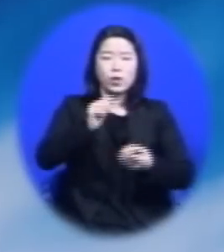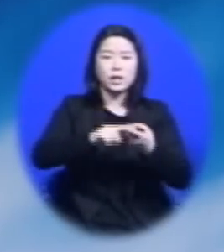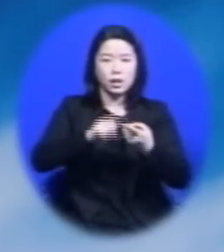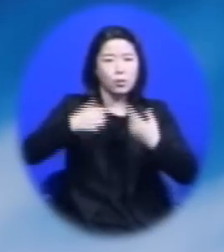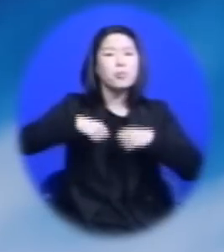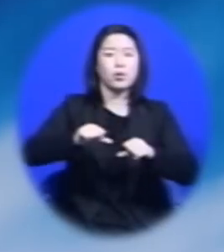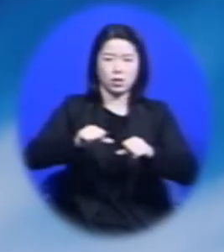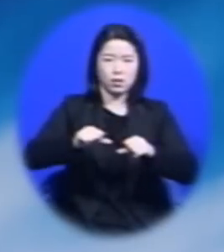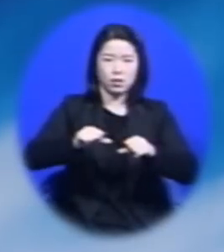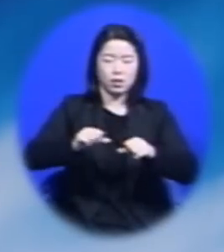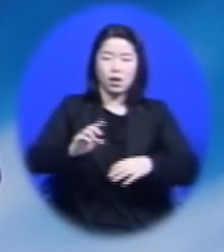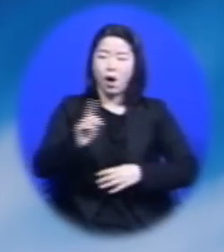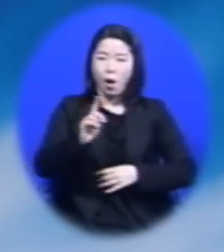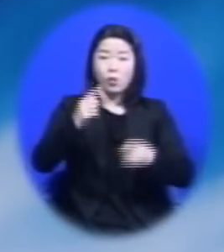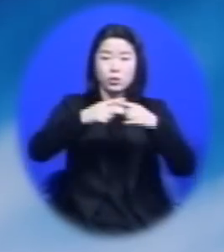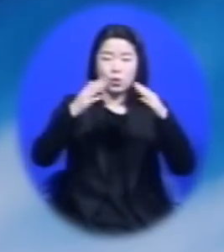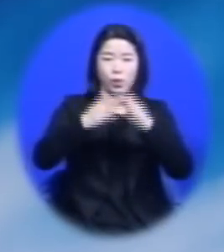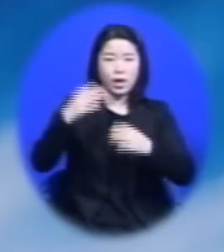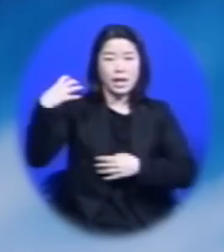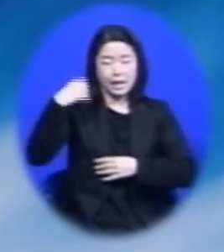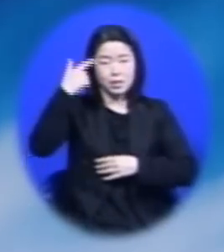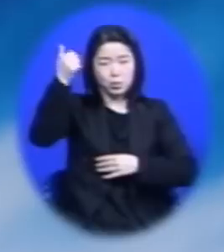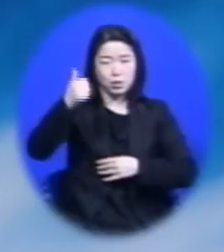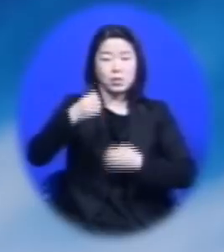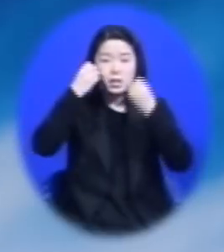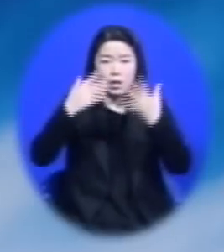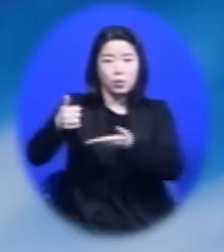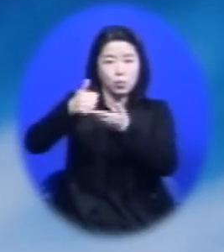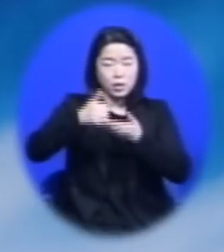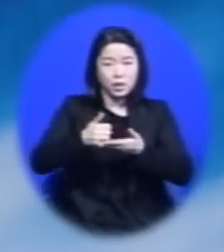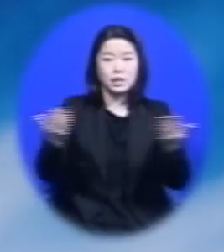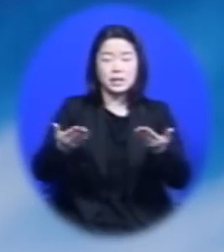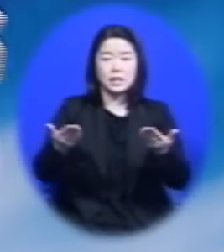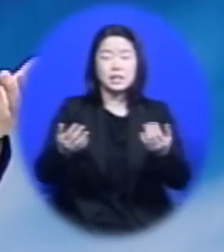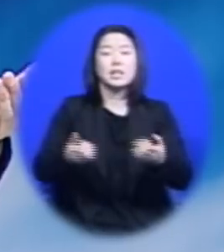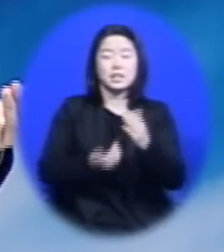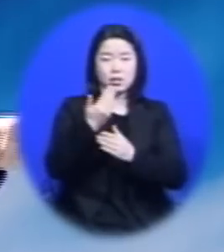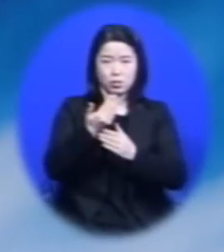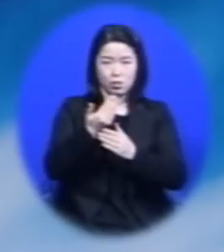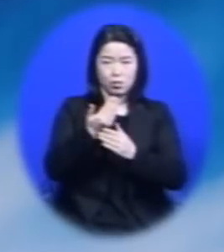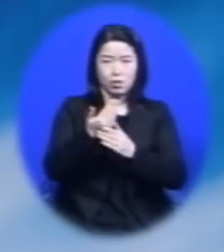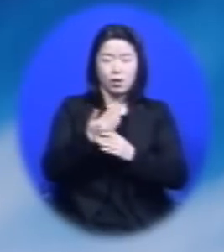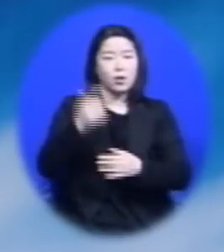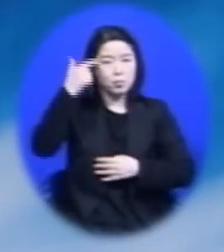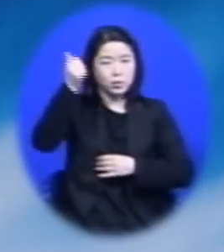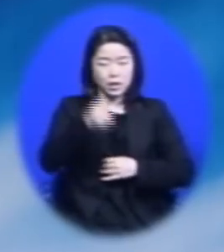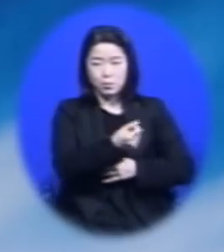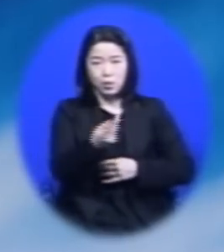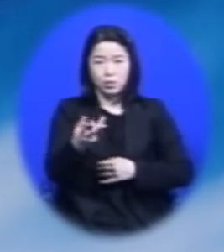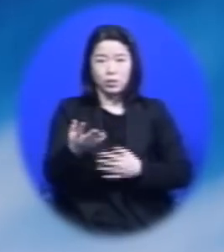교회에 담임 목사님을 새로 모셔야 될 일이 생겼는데 목사님이 여러 분이 이제 후보가